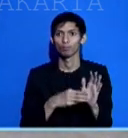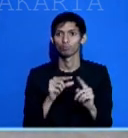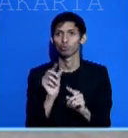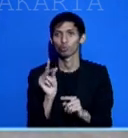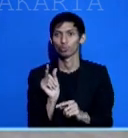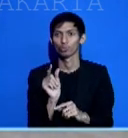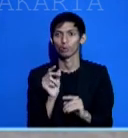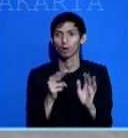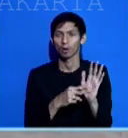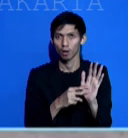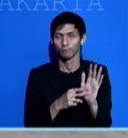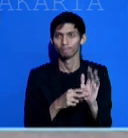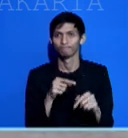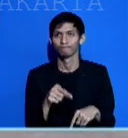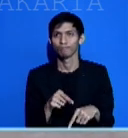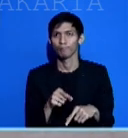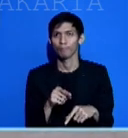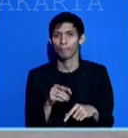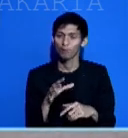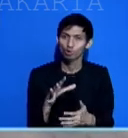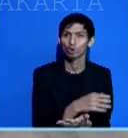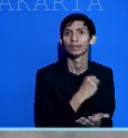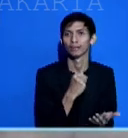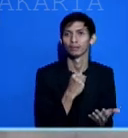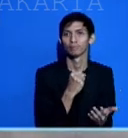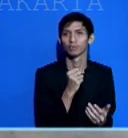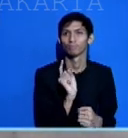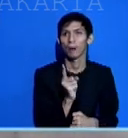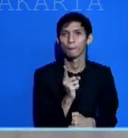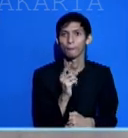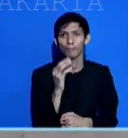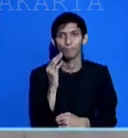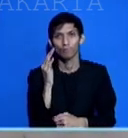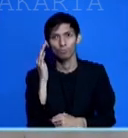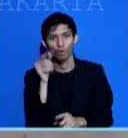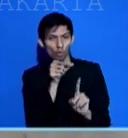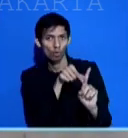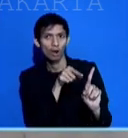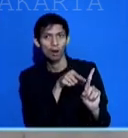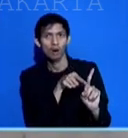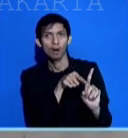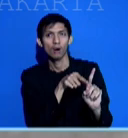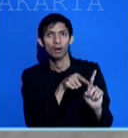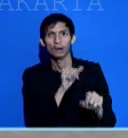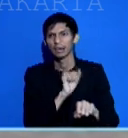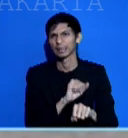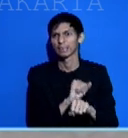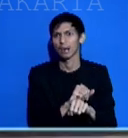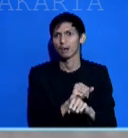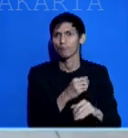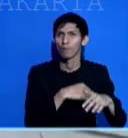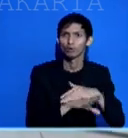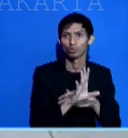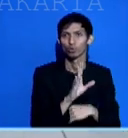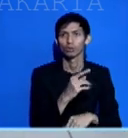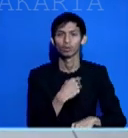korban aksi kawanan pencuri. Kejadian pencuri tersebut diketahui pertama kali oleh seorang karyawan yang hendak masuk shift pagi. Setelah dicek